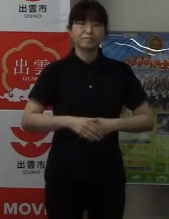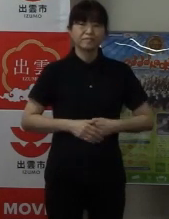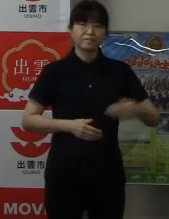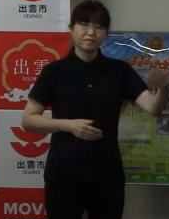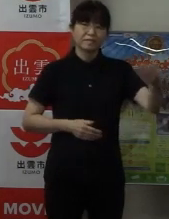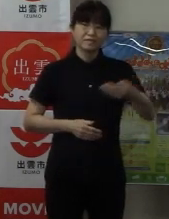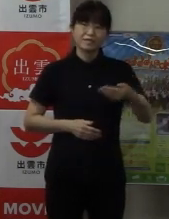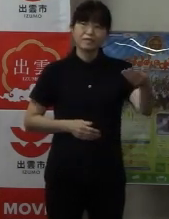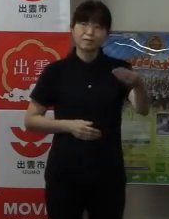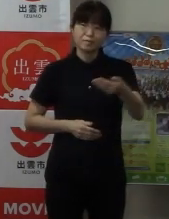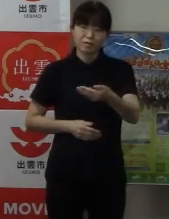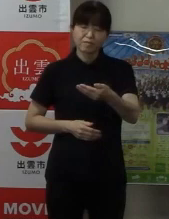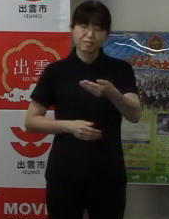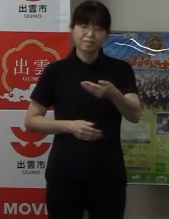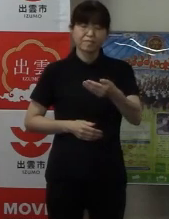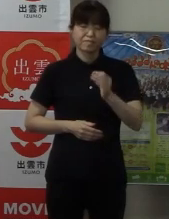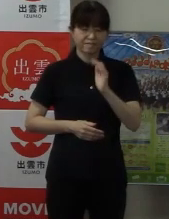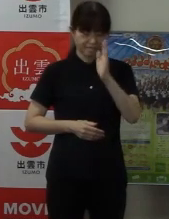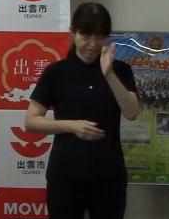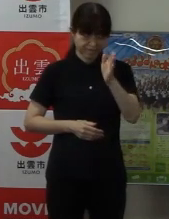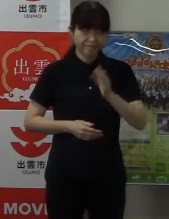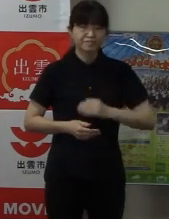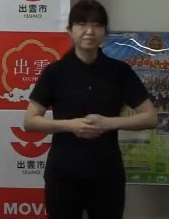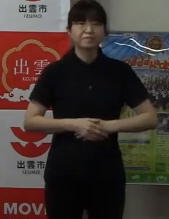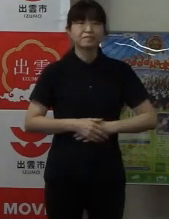ご質問があれば挙手にてお願いいたします